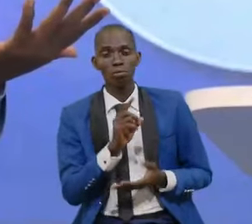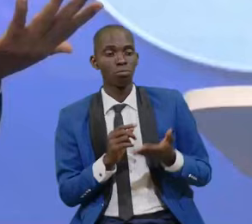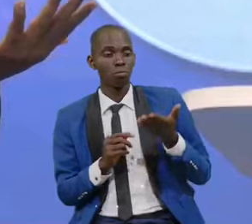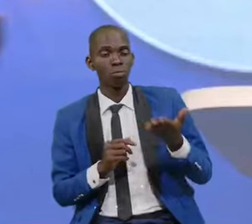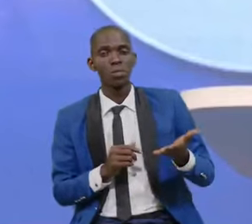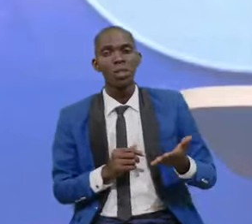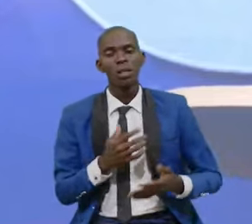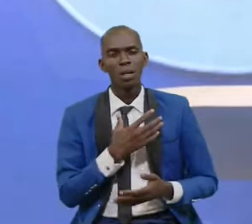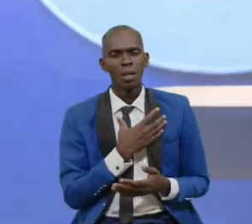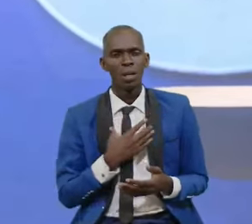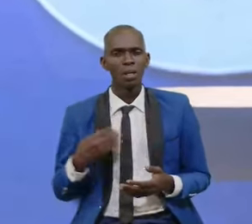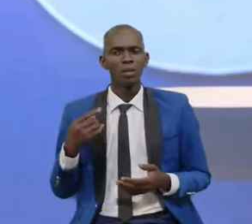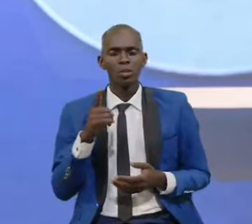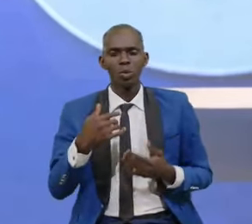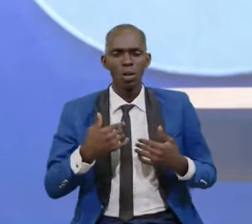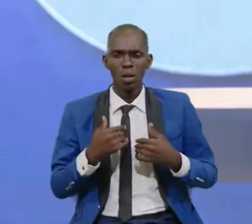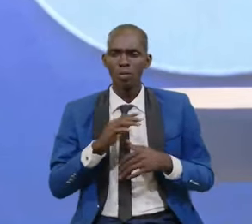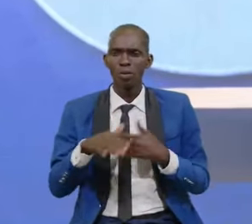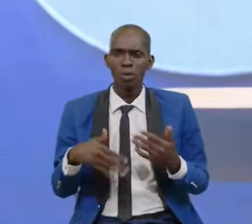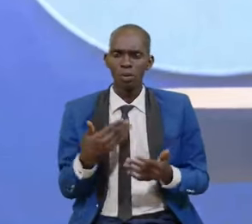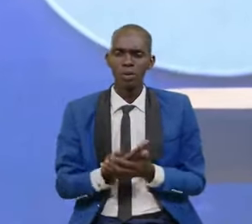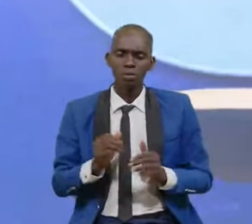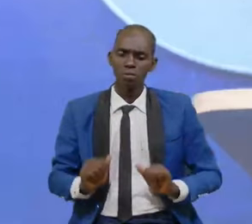a une culpabilité,